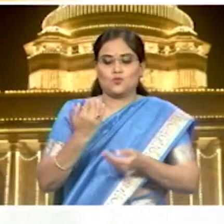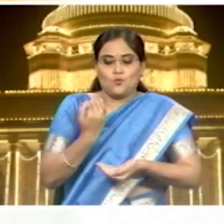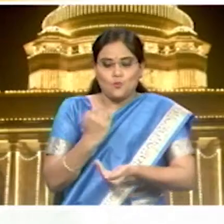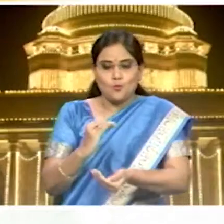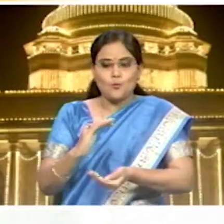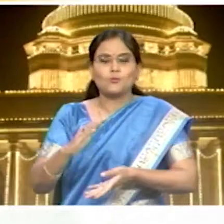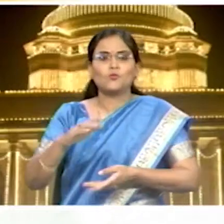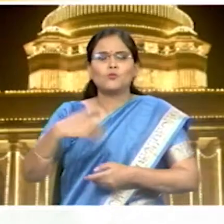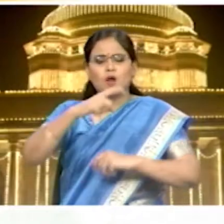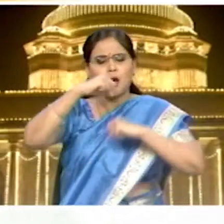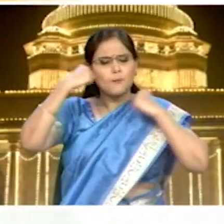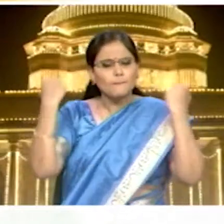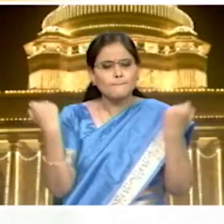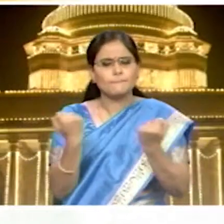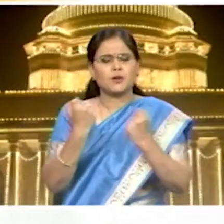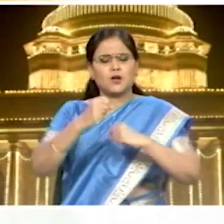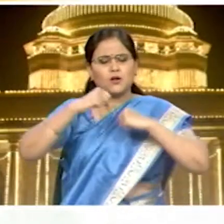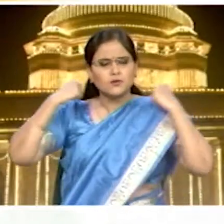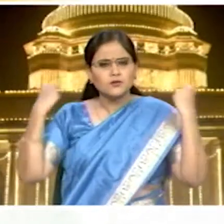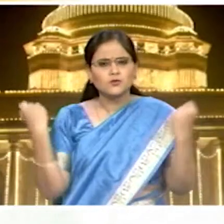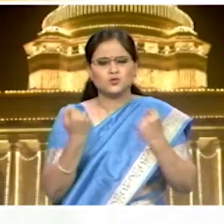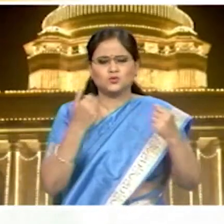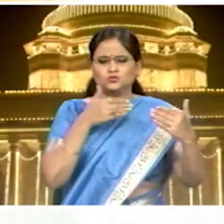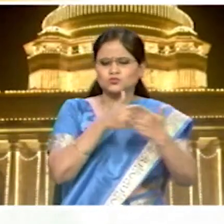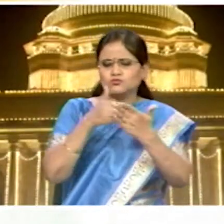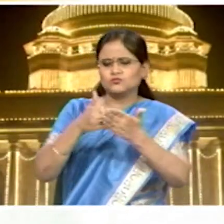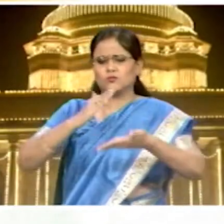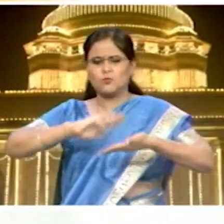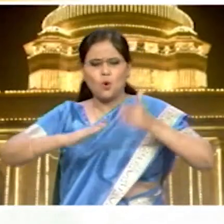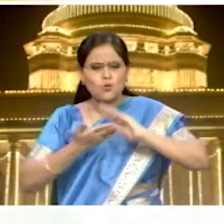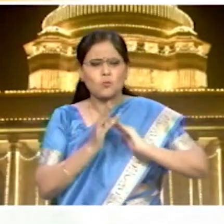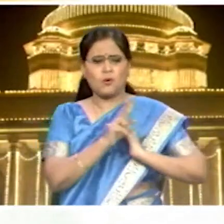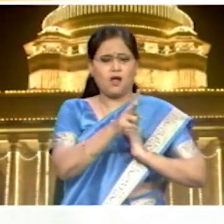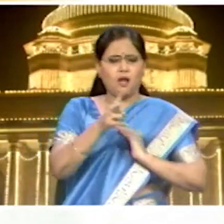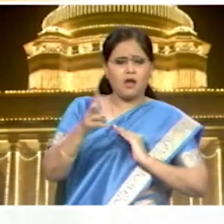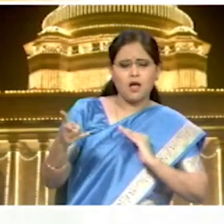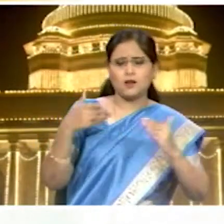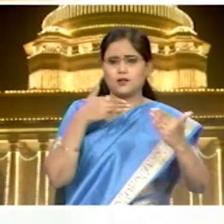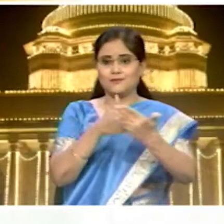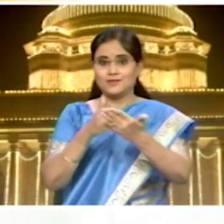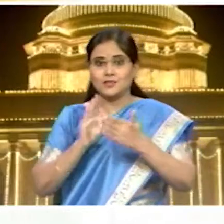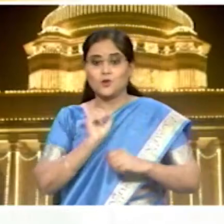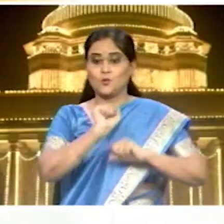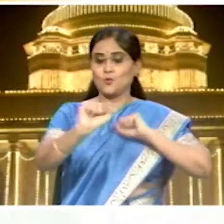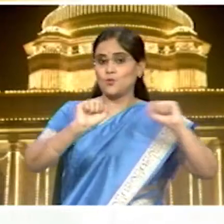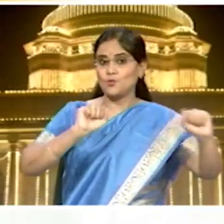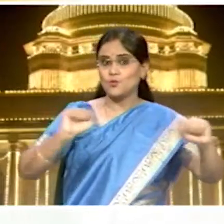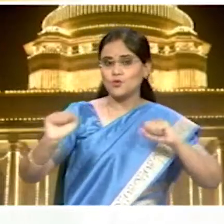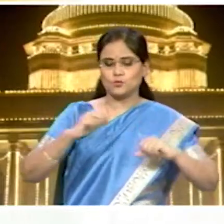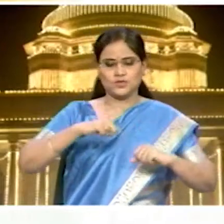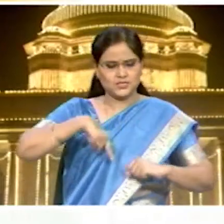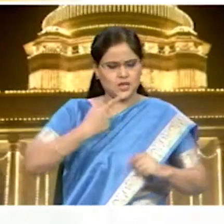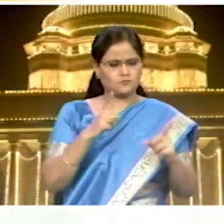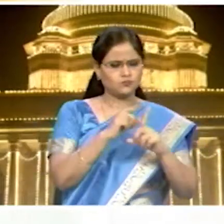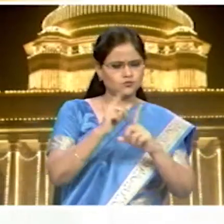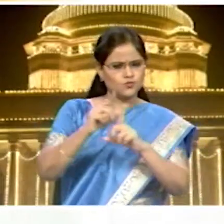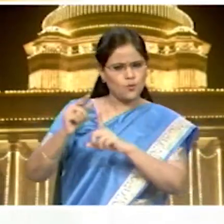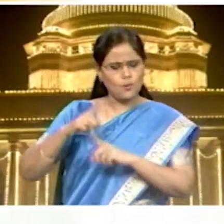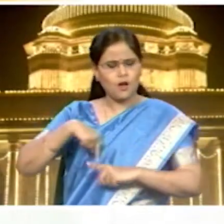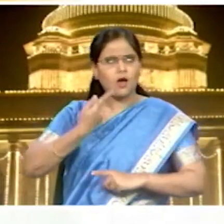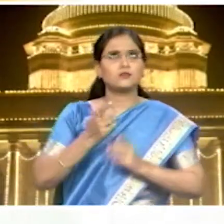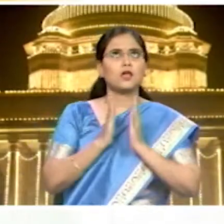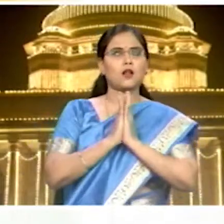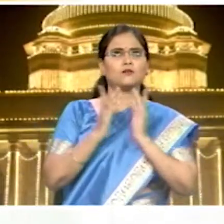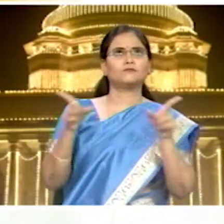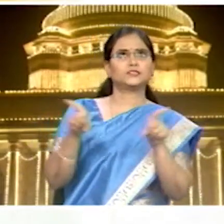कड़ी मेहनत की, विशाल चुनौतियों का सामना किया और स्वयं अपने भाग्य विधाता बने। इस दौर